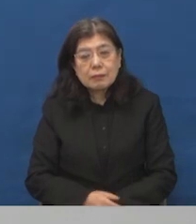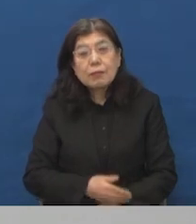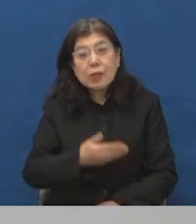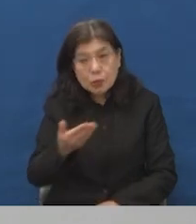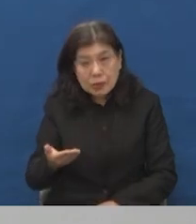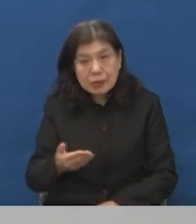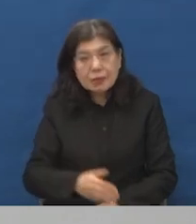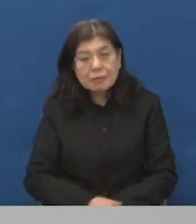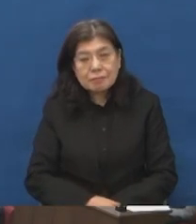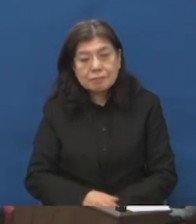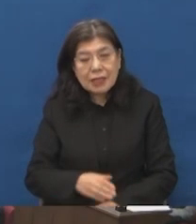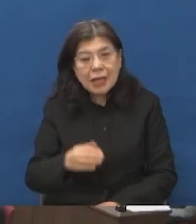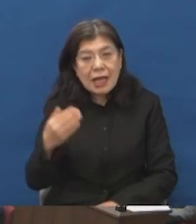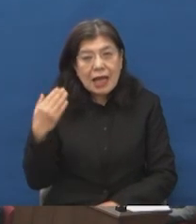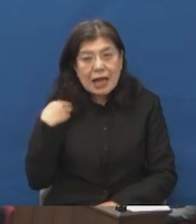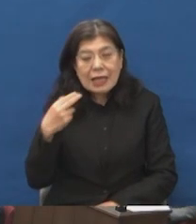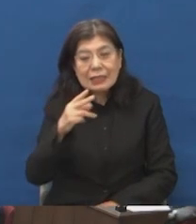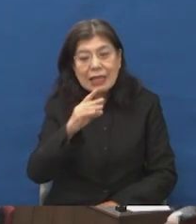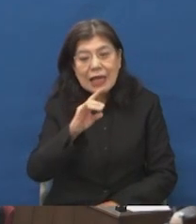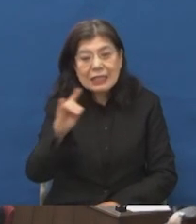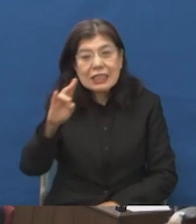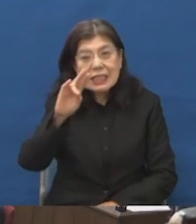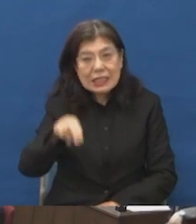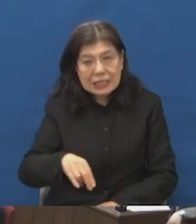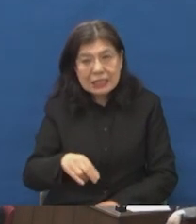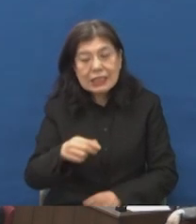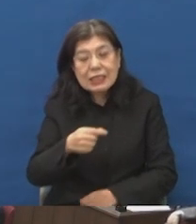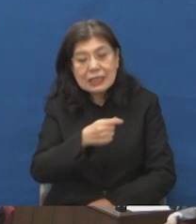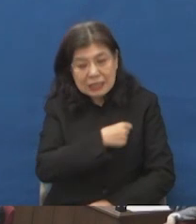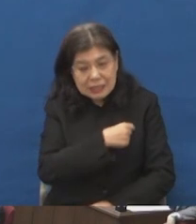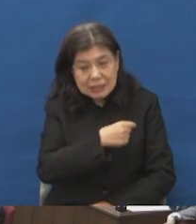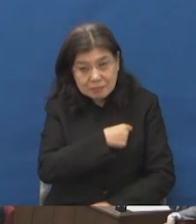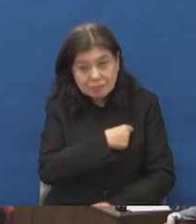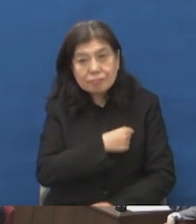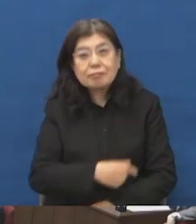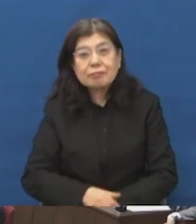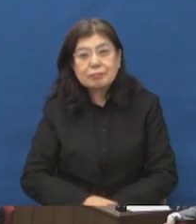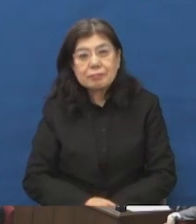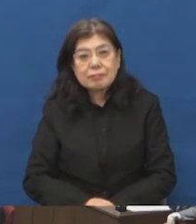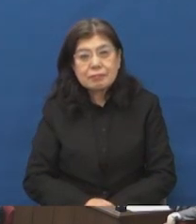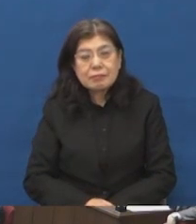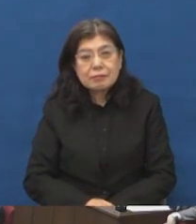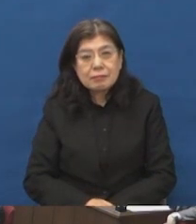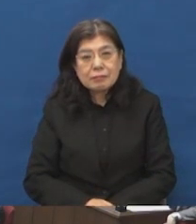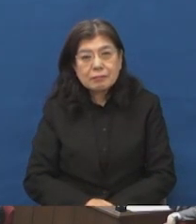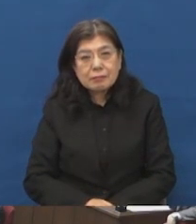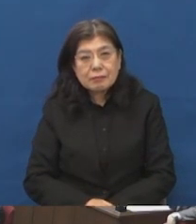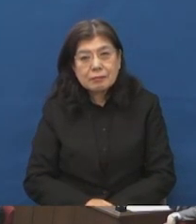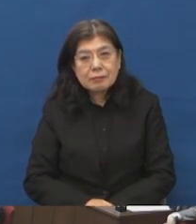次に片桐直也議員に発言を許します。片桐議員。